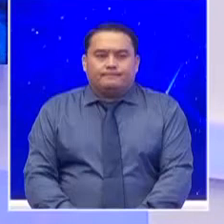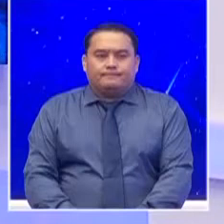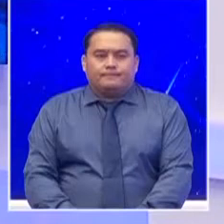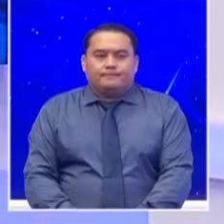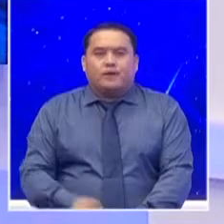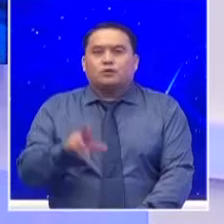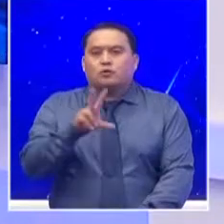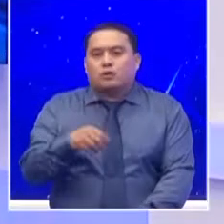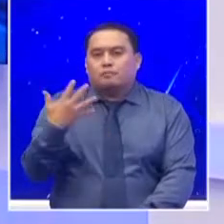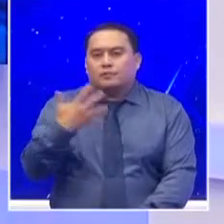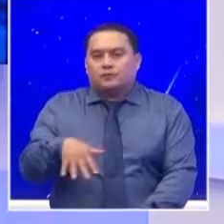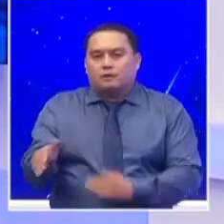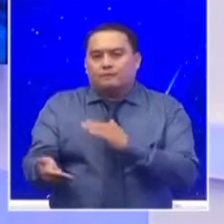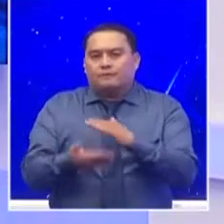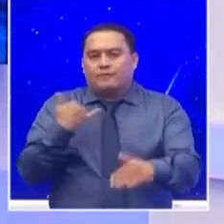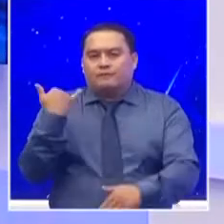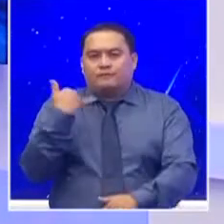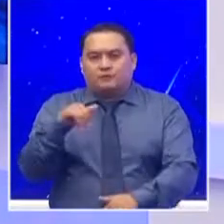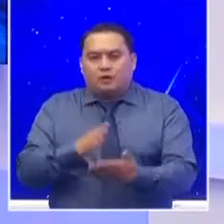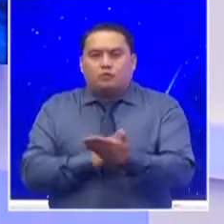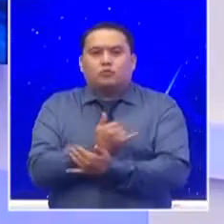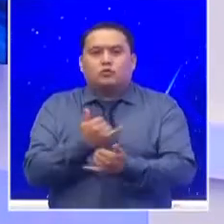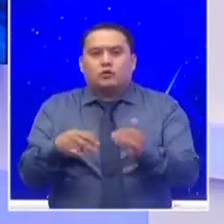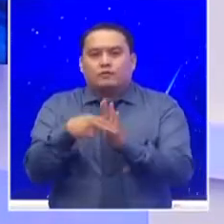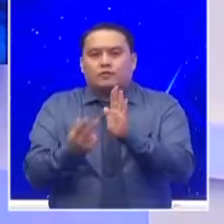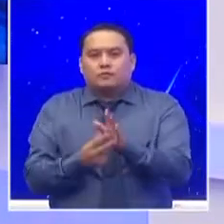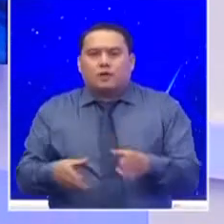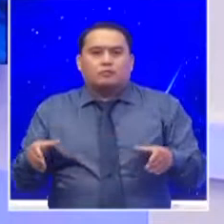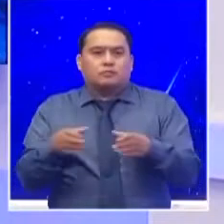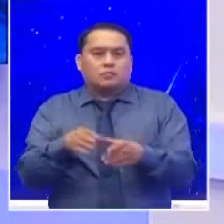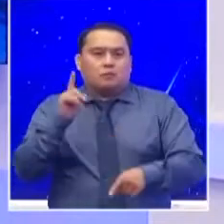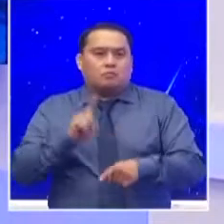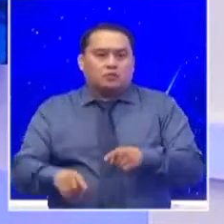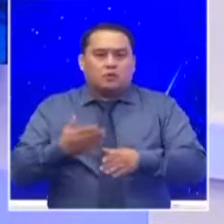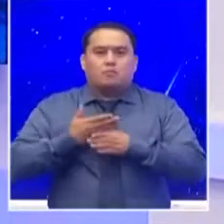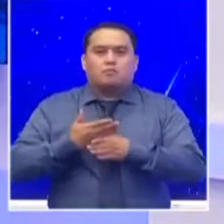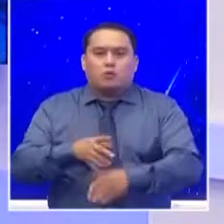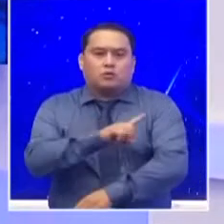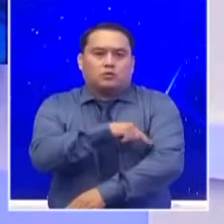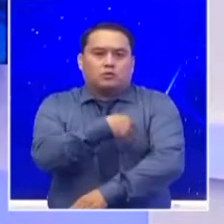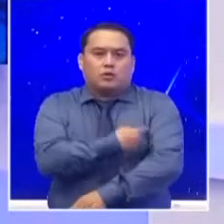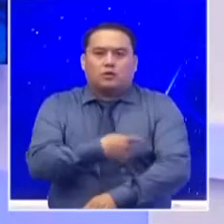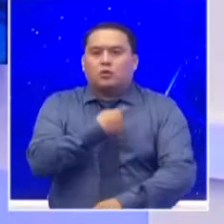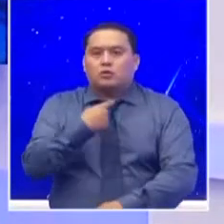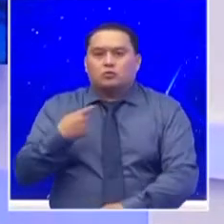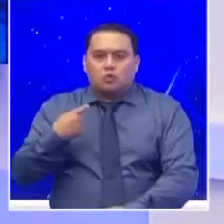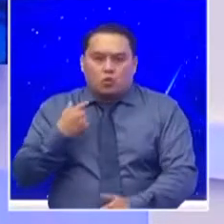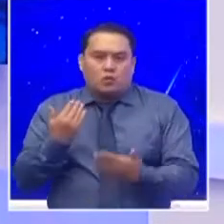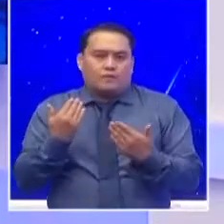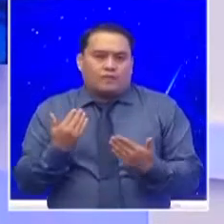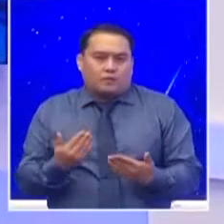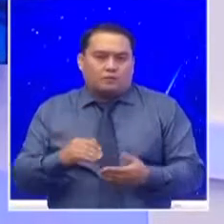Более 350 вызовов в день обслуживают 18 бригад скорой неотложной помощи Талдыкургана. Врачи и